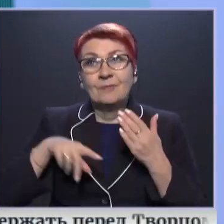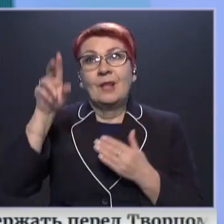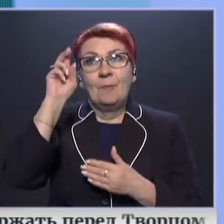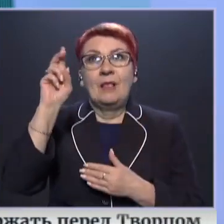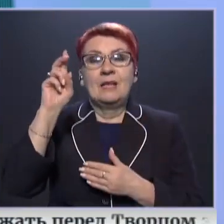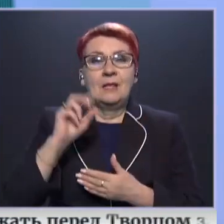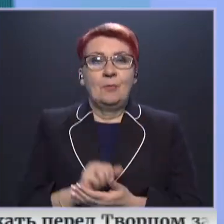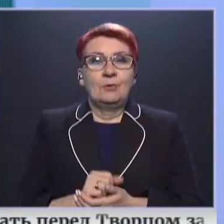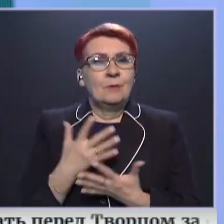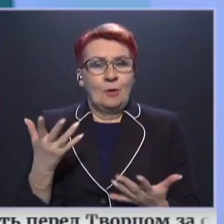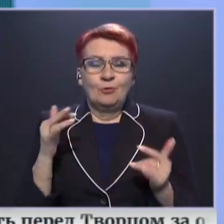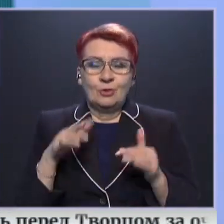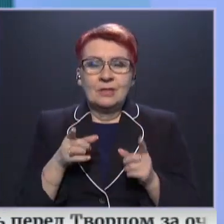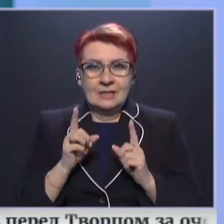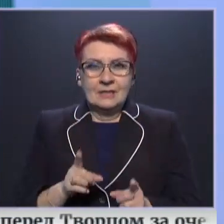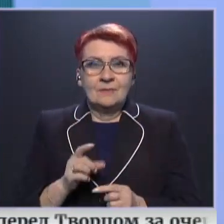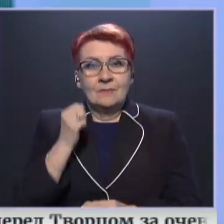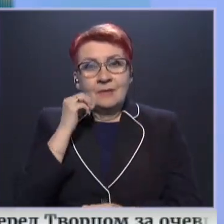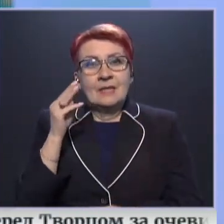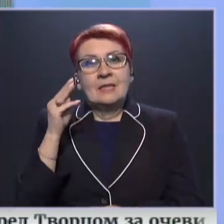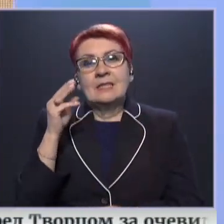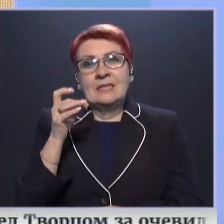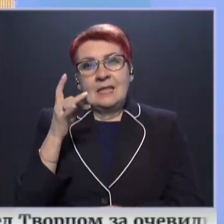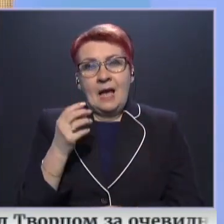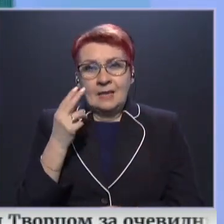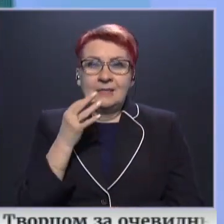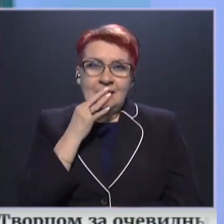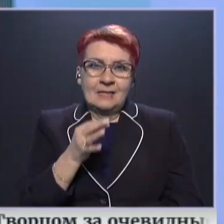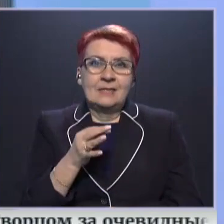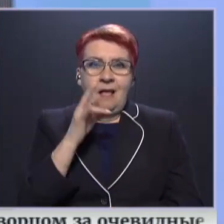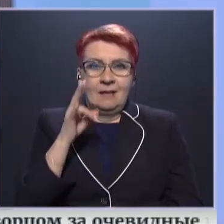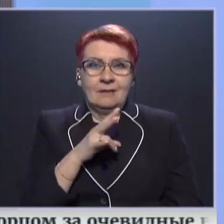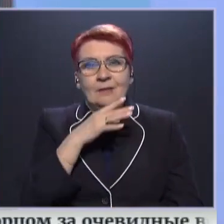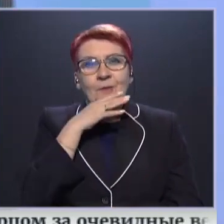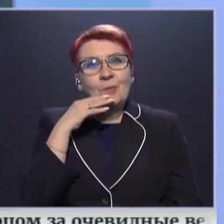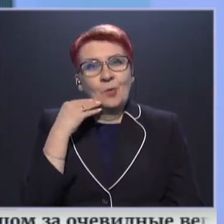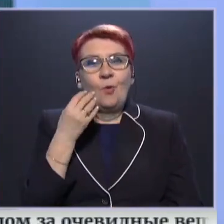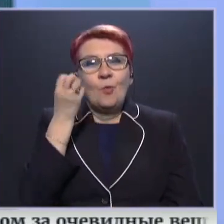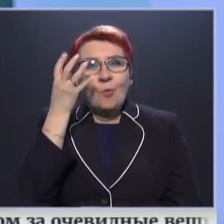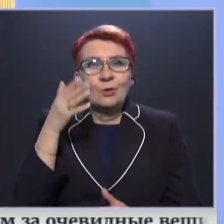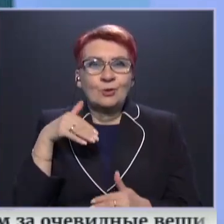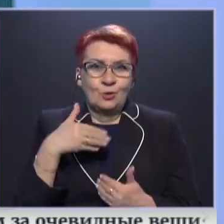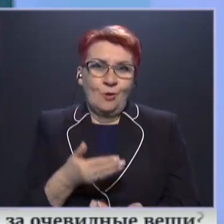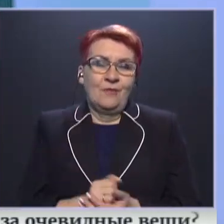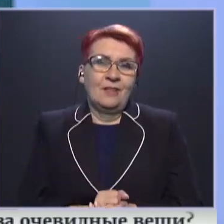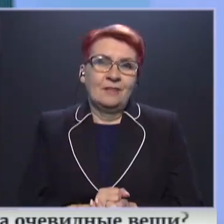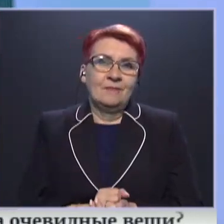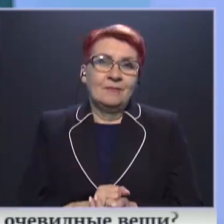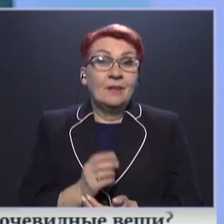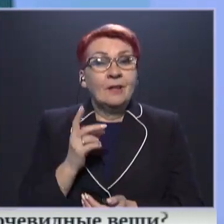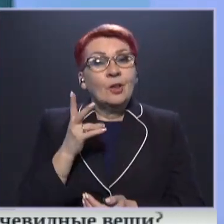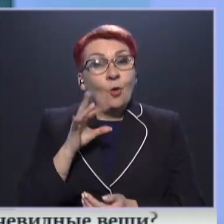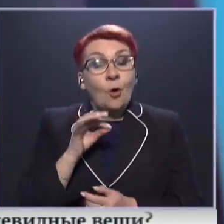это вот большое дело, действительно, старец такой сказал, мудрый совет, и ничего не прибавишь, только попробовать поступать так непросто.